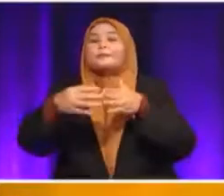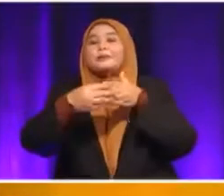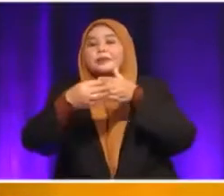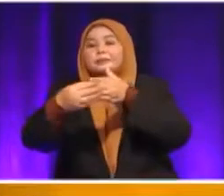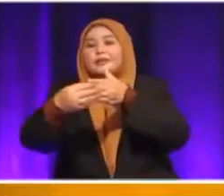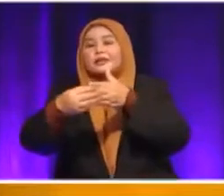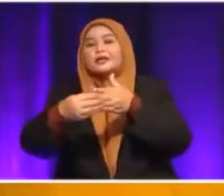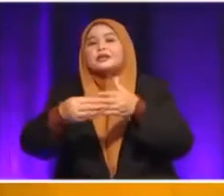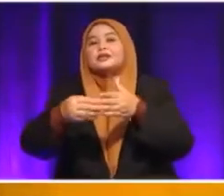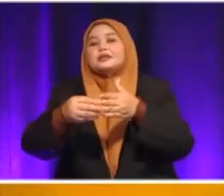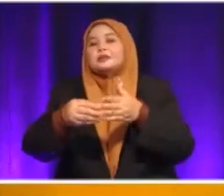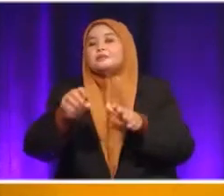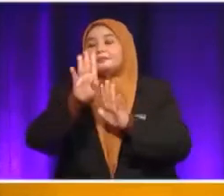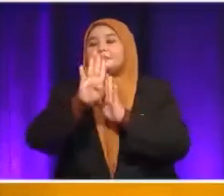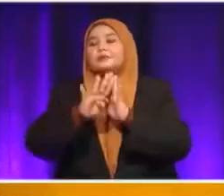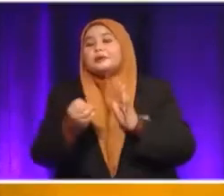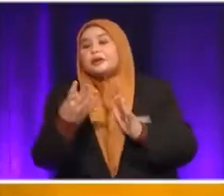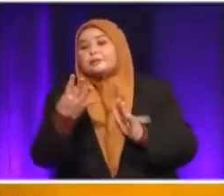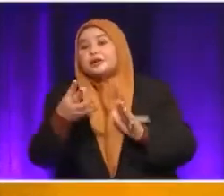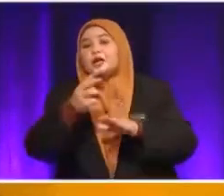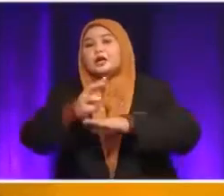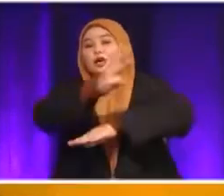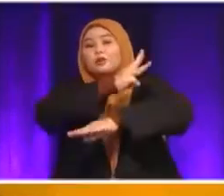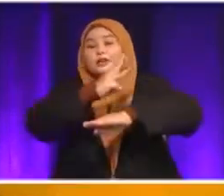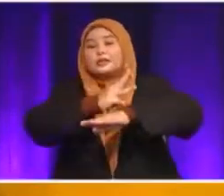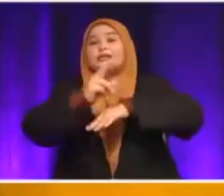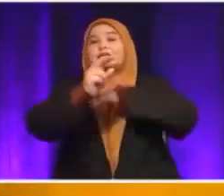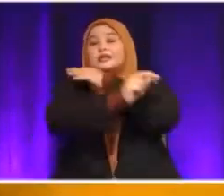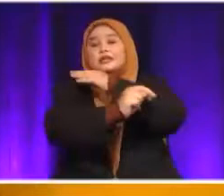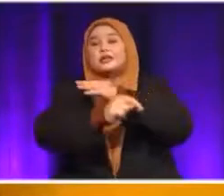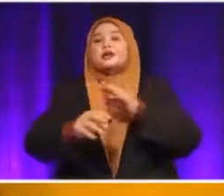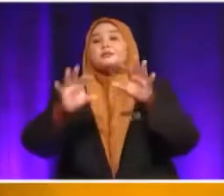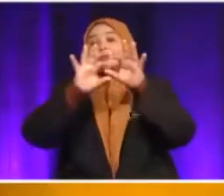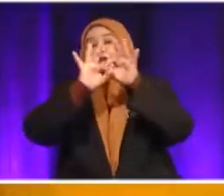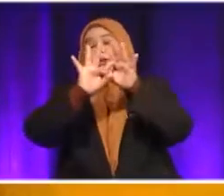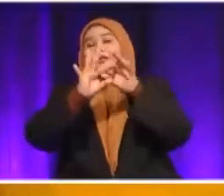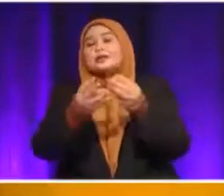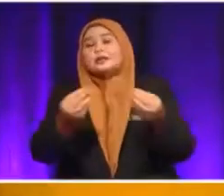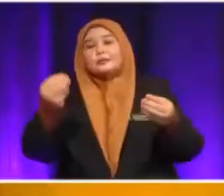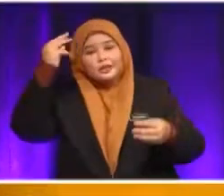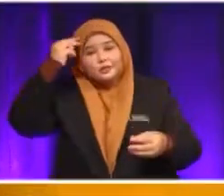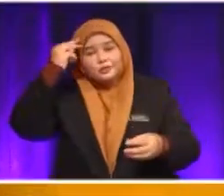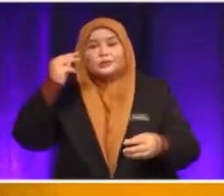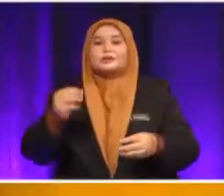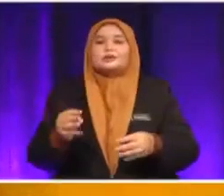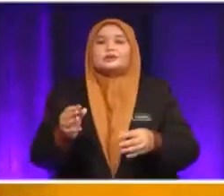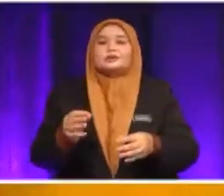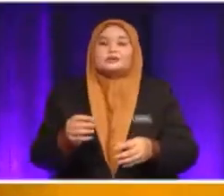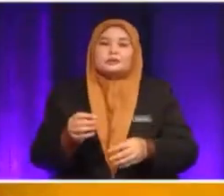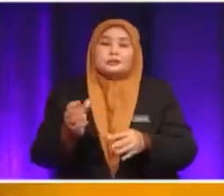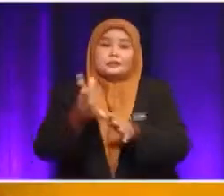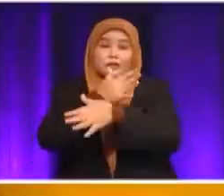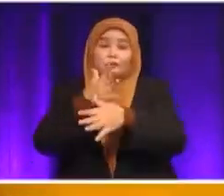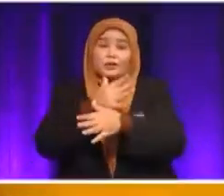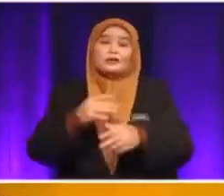di beberapa kawasan ataupun negeri itu persekutuan Tanah Melayu Serawak Sabah